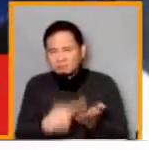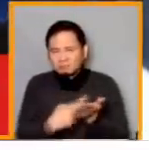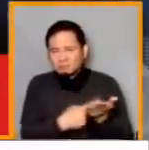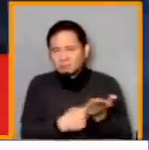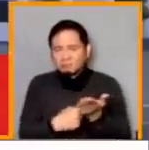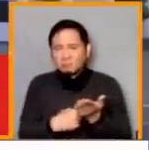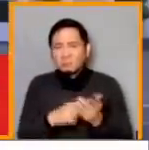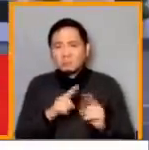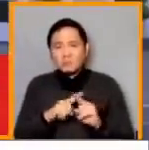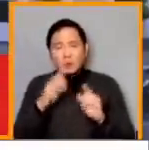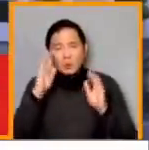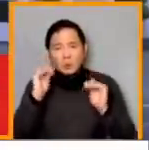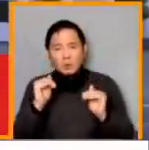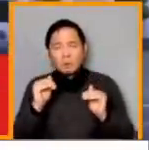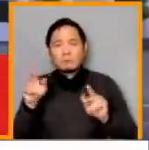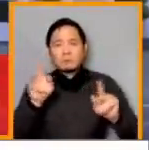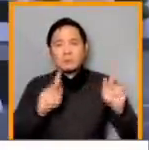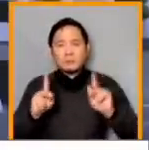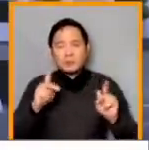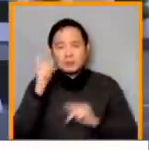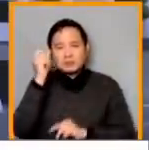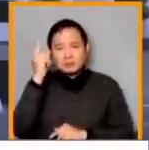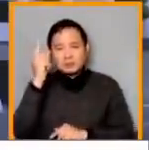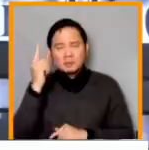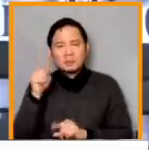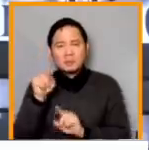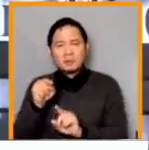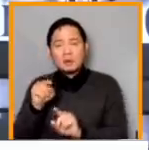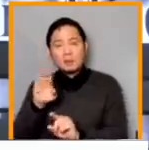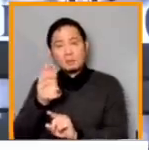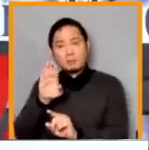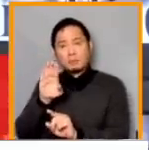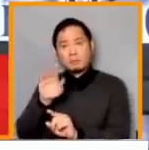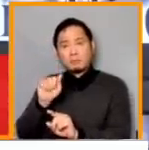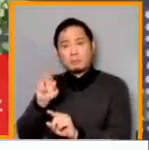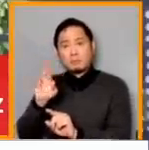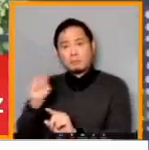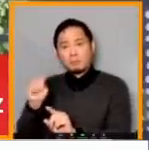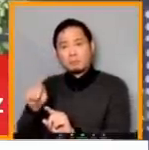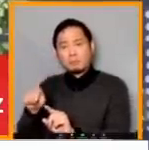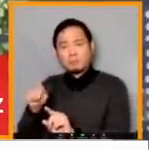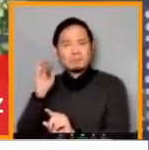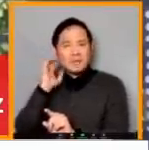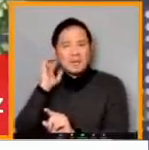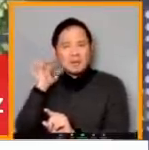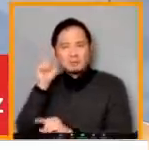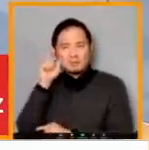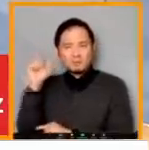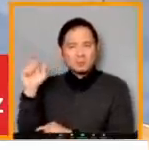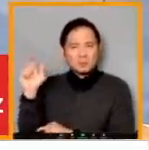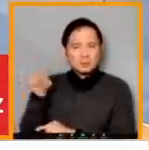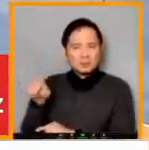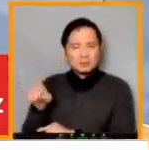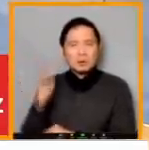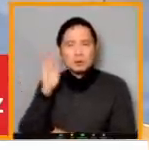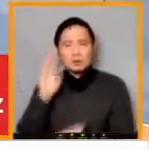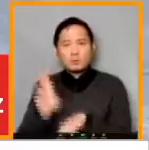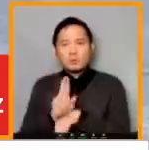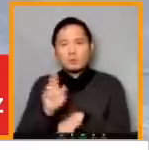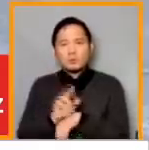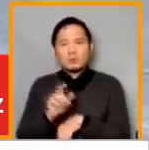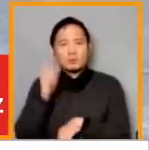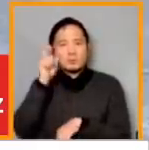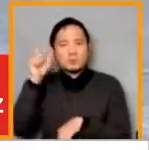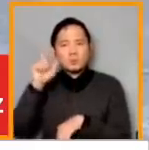ng publiko. Ang Bangsamoro Autonomous Region and Muslim Mindanao o BARMM naman gagamitin na ang mga moske bilang